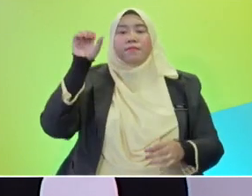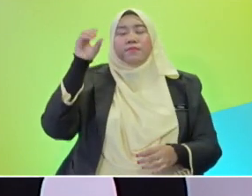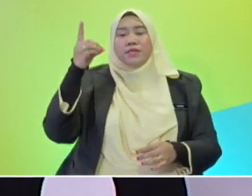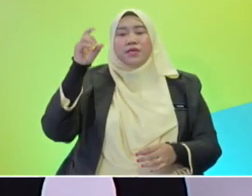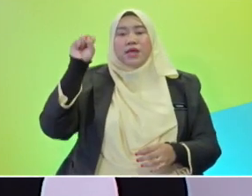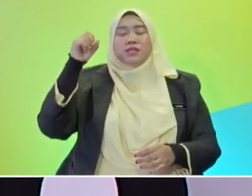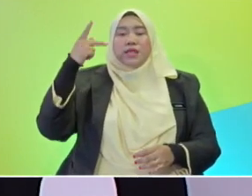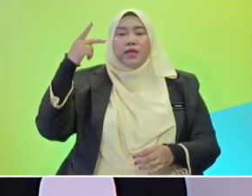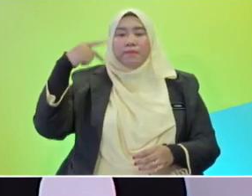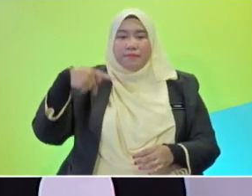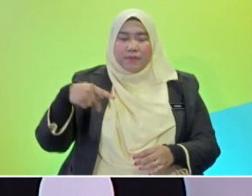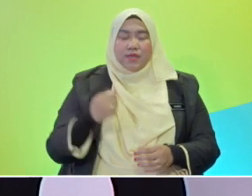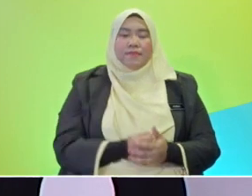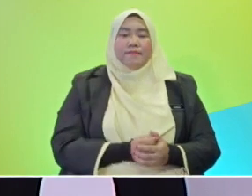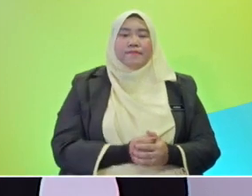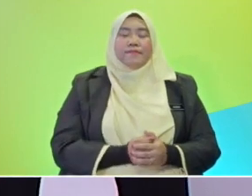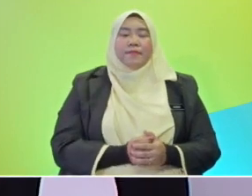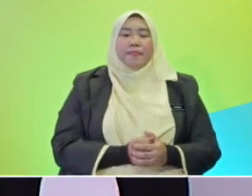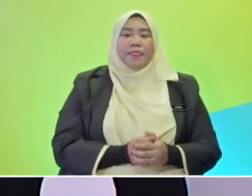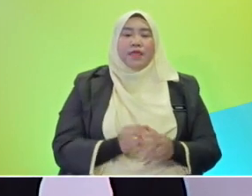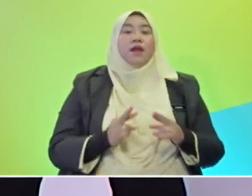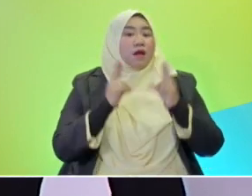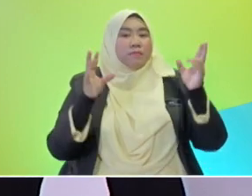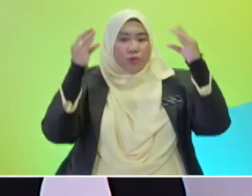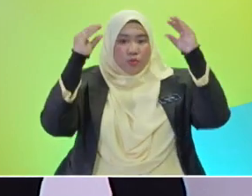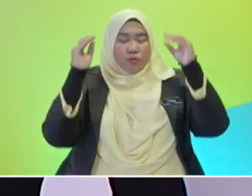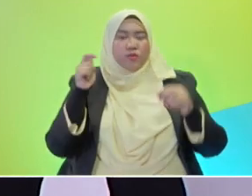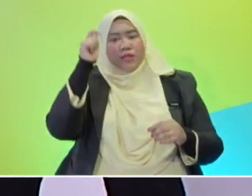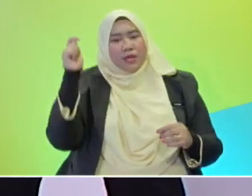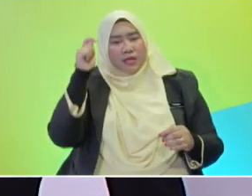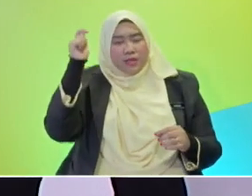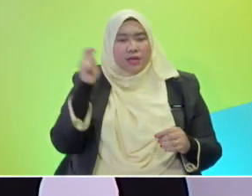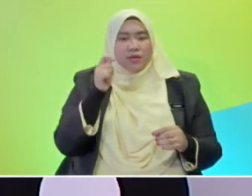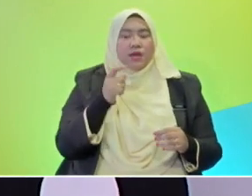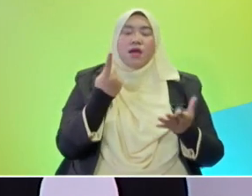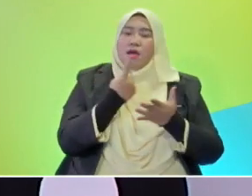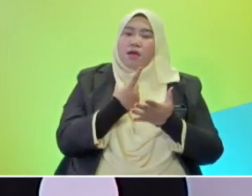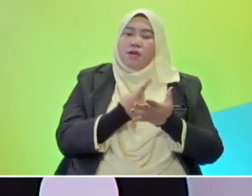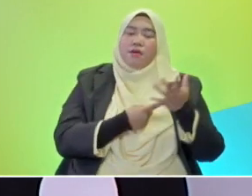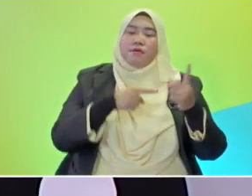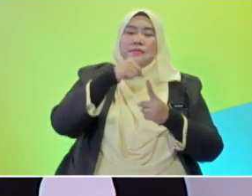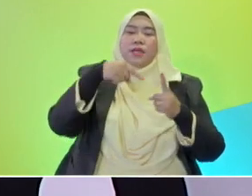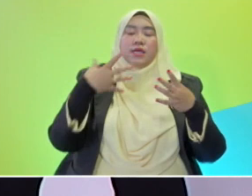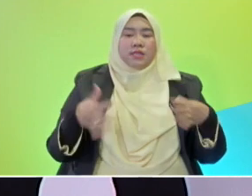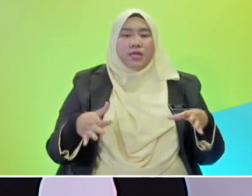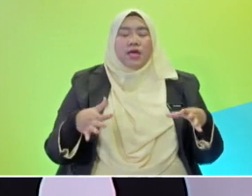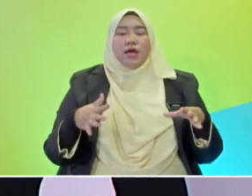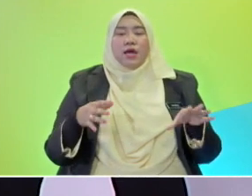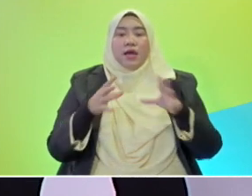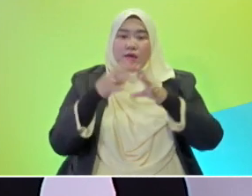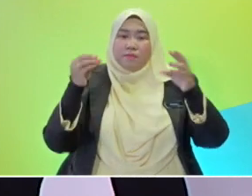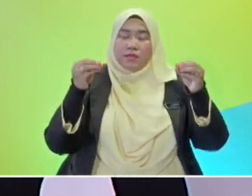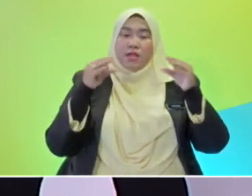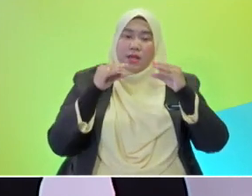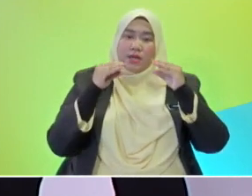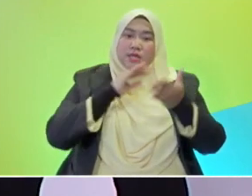penting dan ramai guru-guru diluar sana tanya-tanya apabila kita selesai mengajar 5 taju K dan